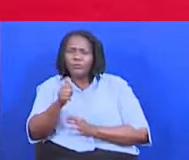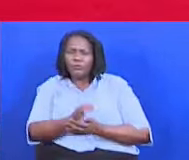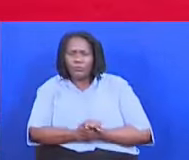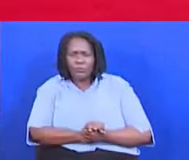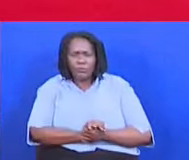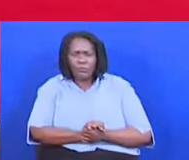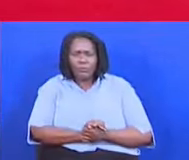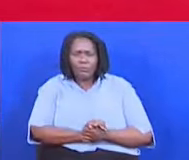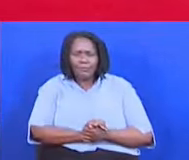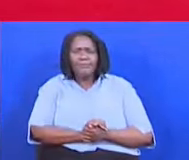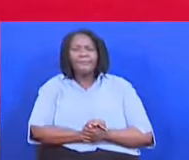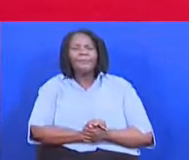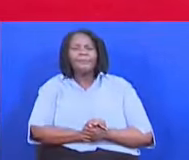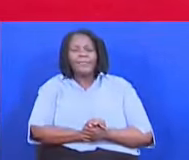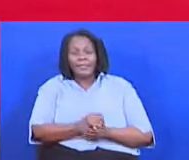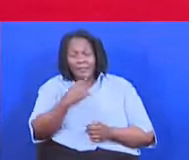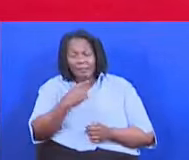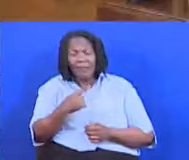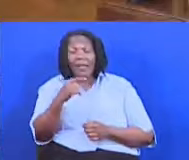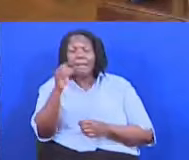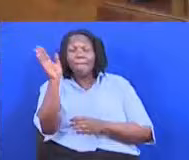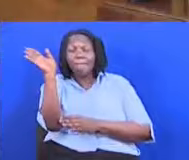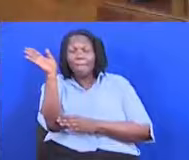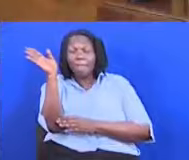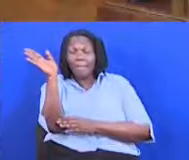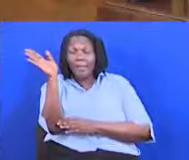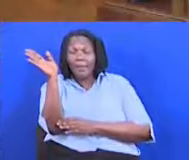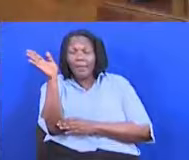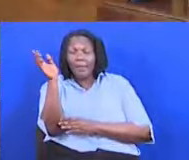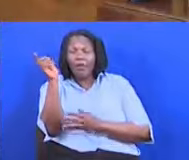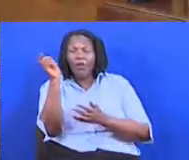Balozi ambazo tayari zina balozi ndogo Zanzibar,